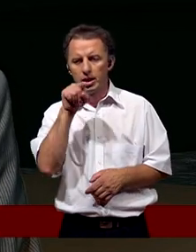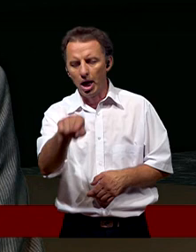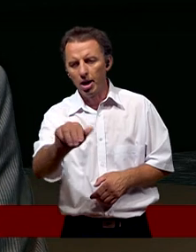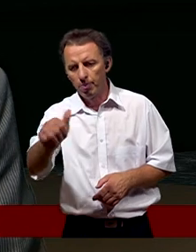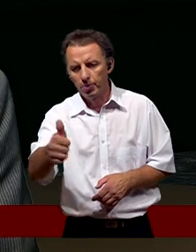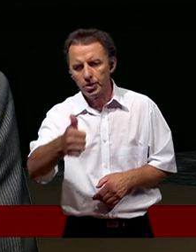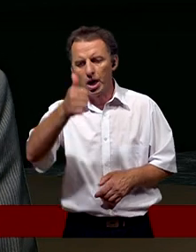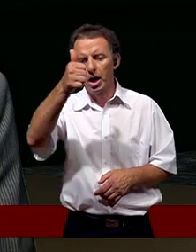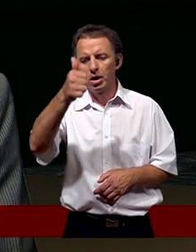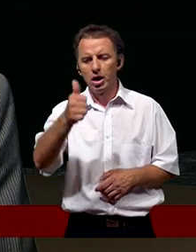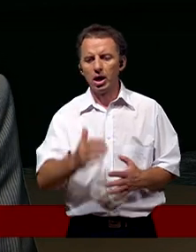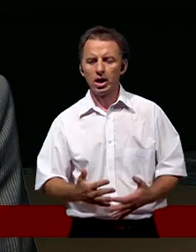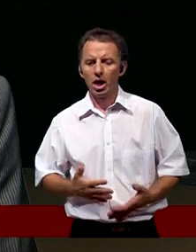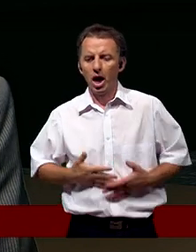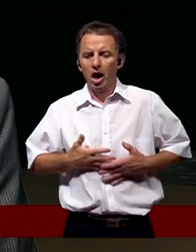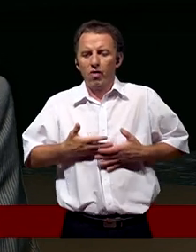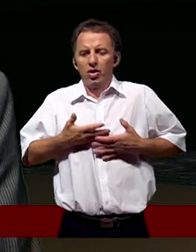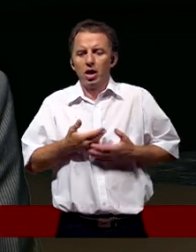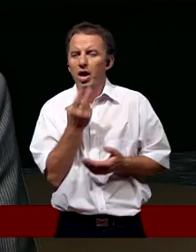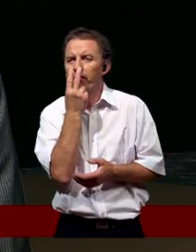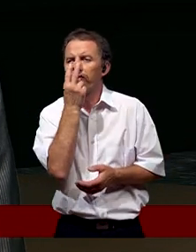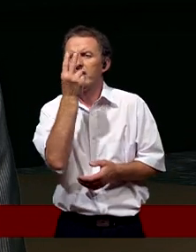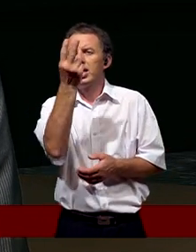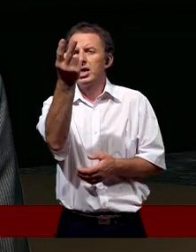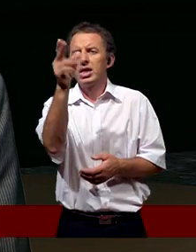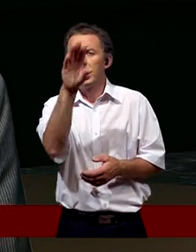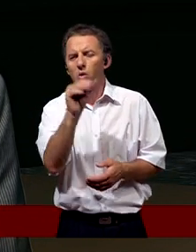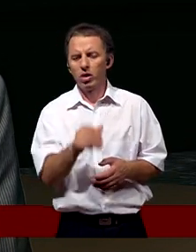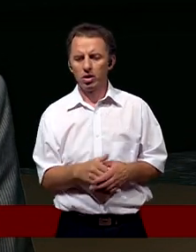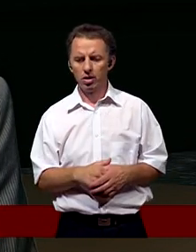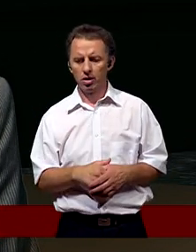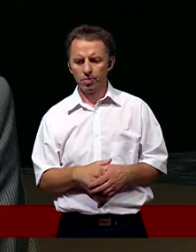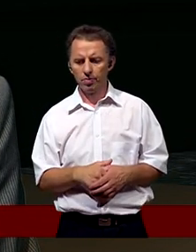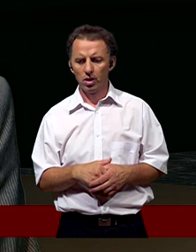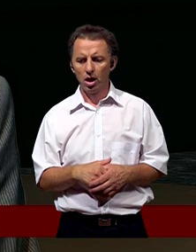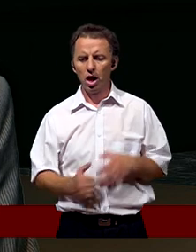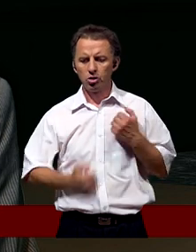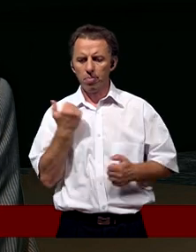ten pierwszy zachwyt, że o, widzę,